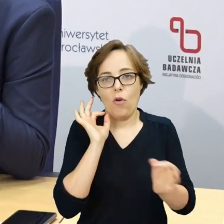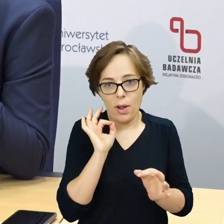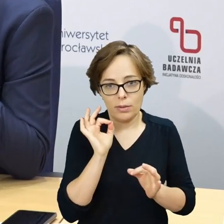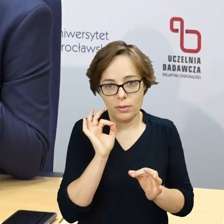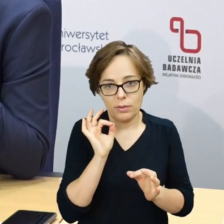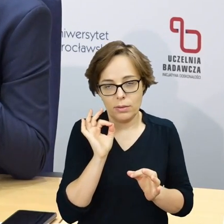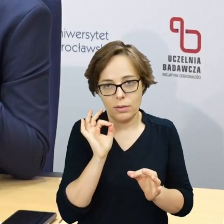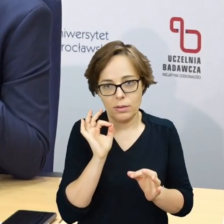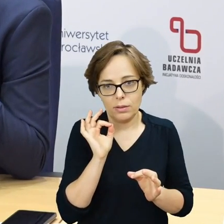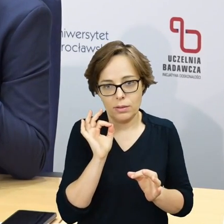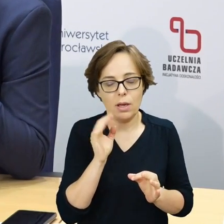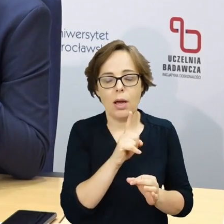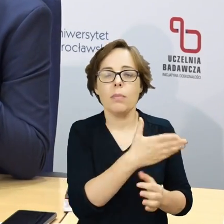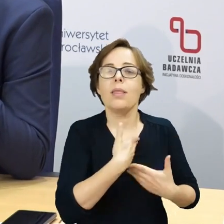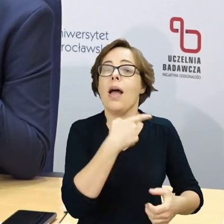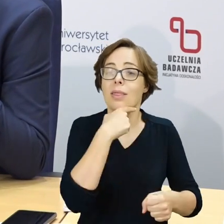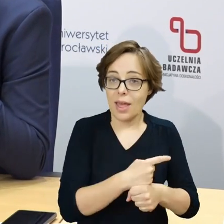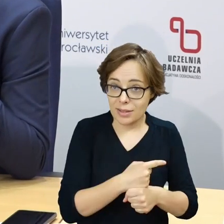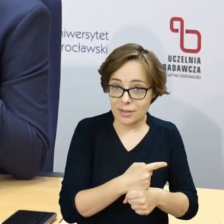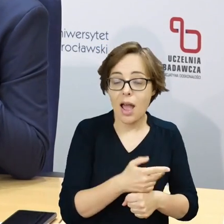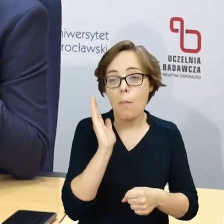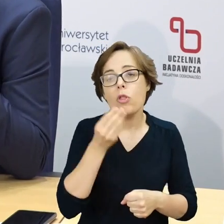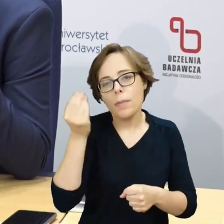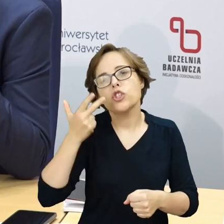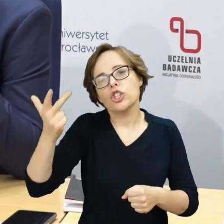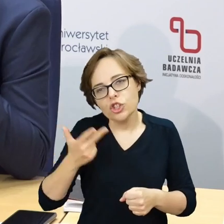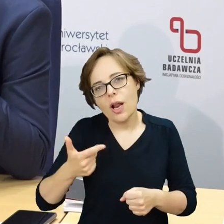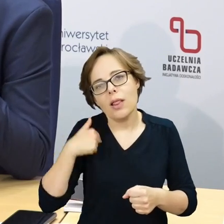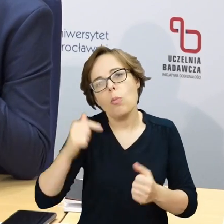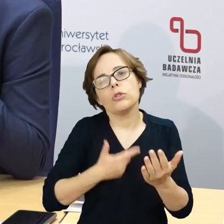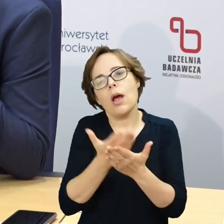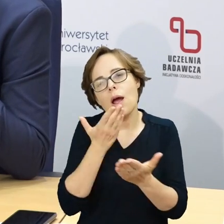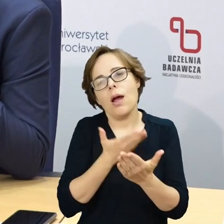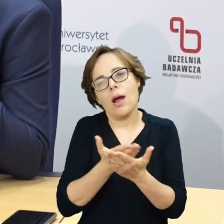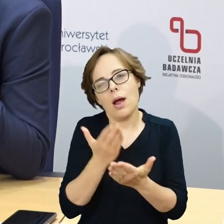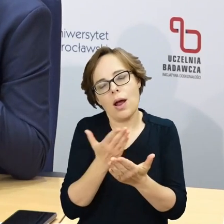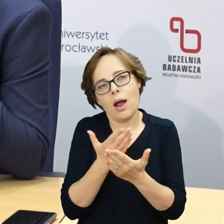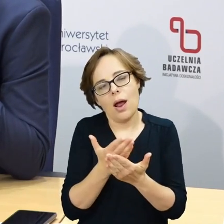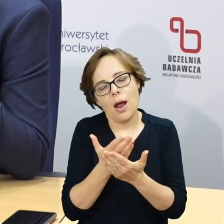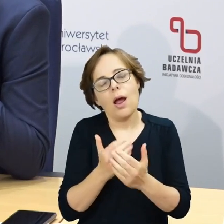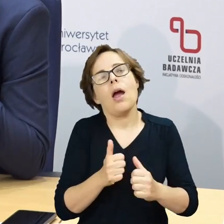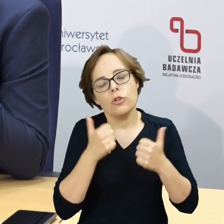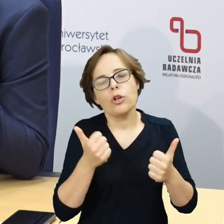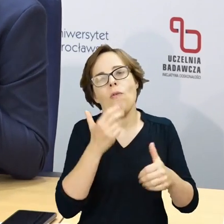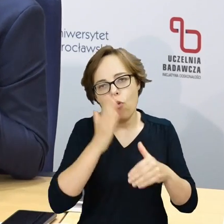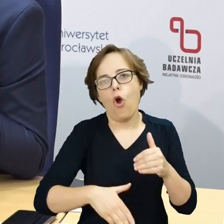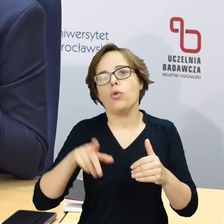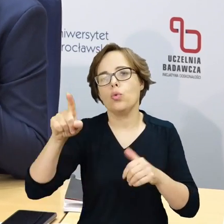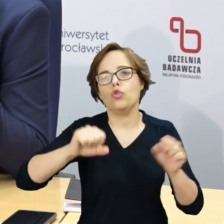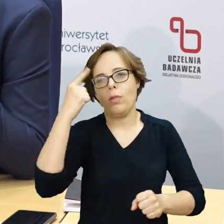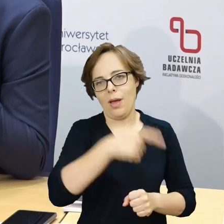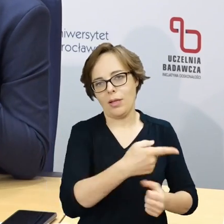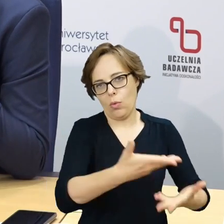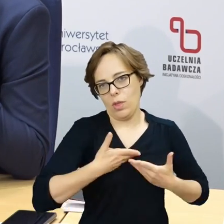do informacji, borykać się przez kolejne 3 lata. Czy dwa, ile tam to zajmie z Naczelnym Sądem Administracyjnym.